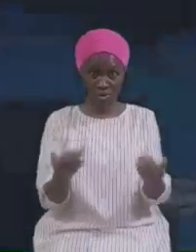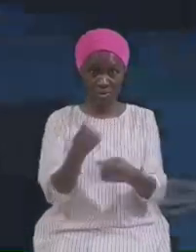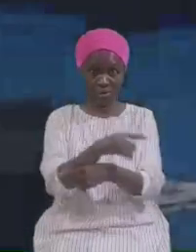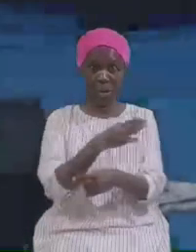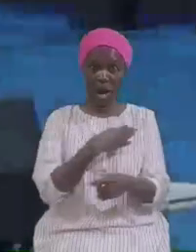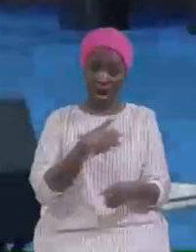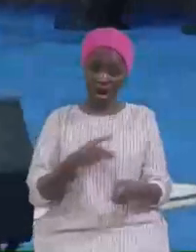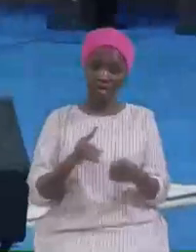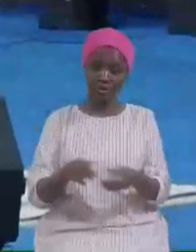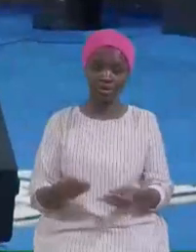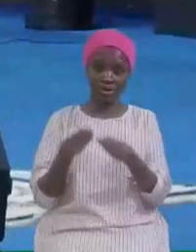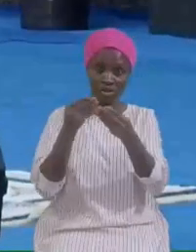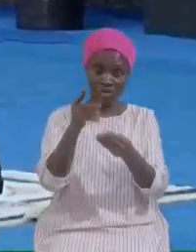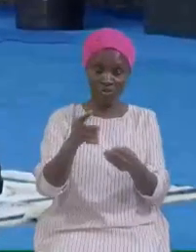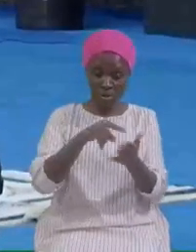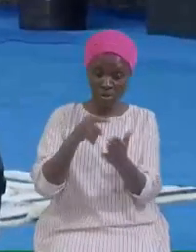veut te donner cette libération.